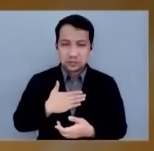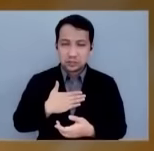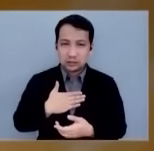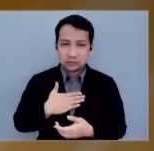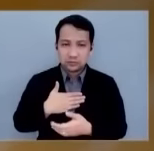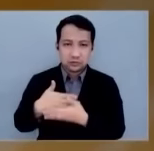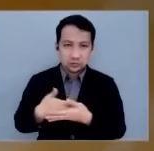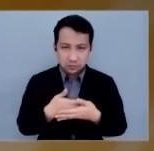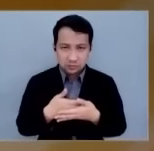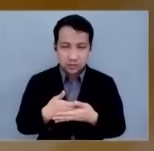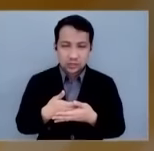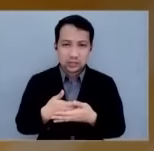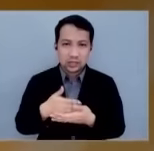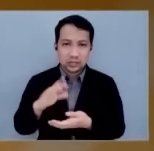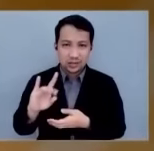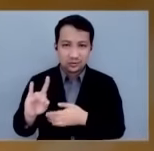ko,